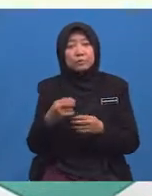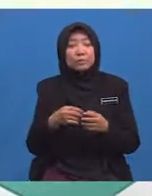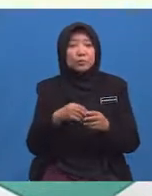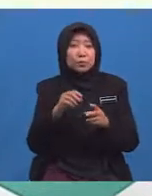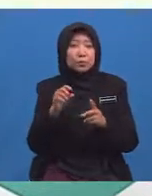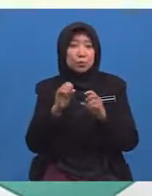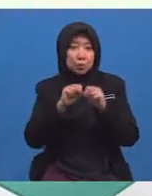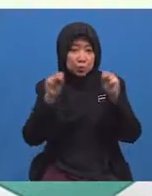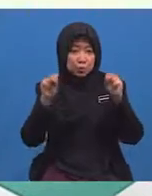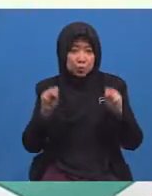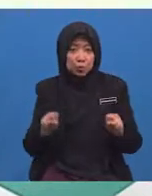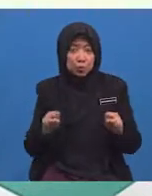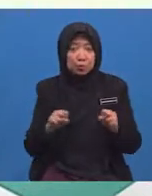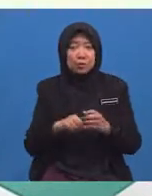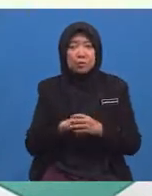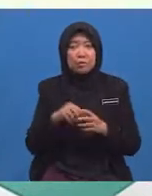sosial.